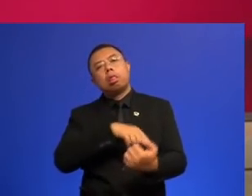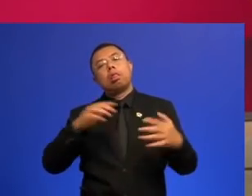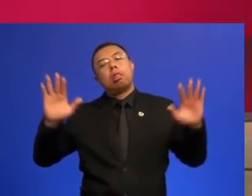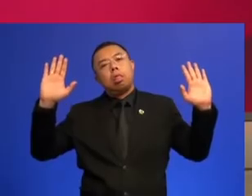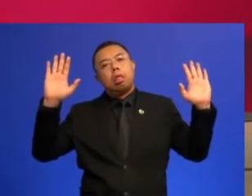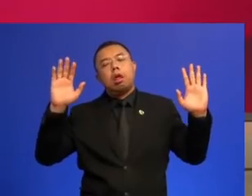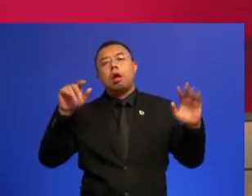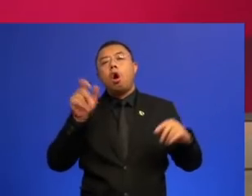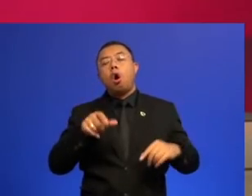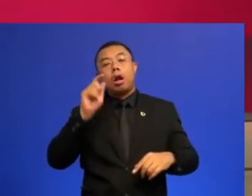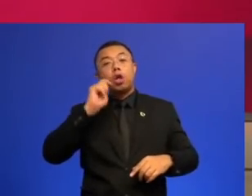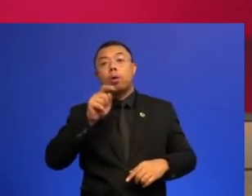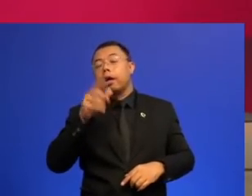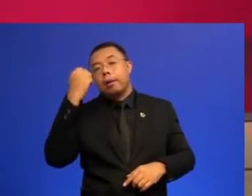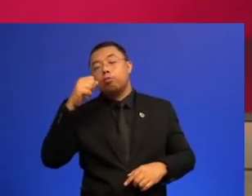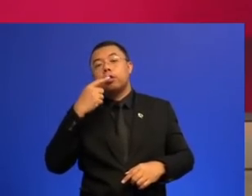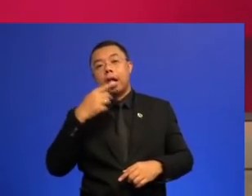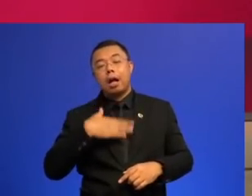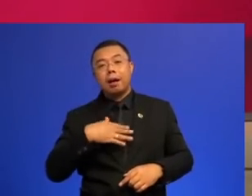tidak punya moral.